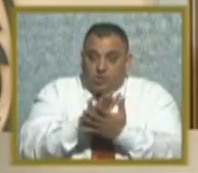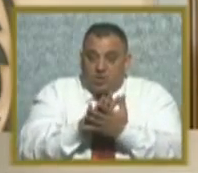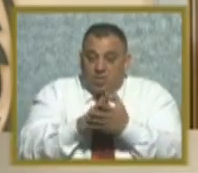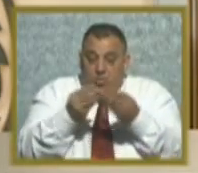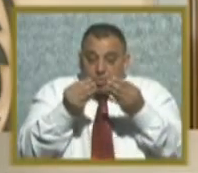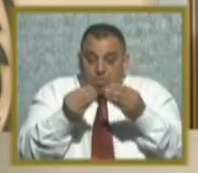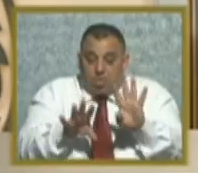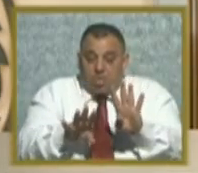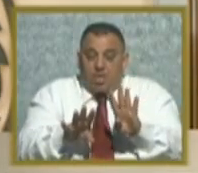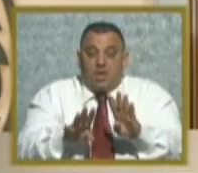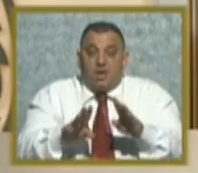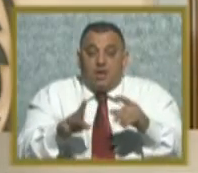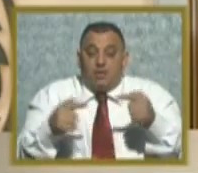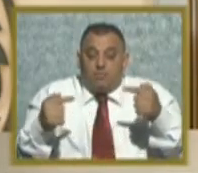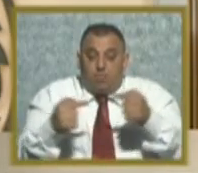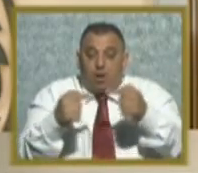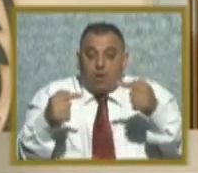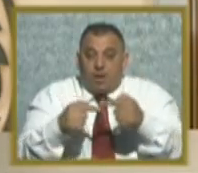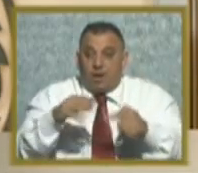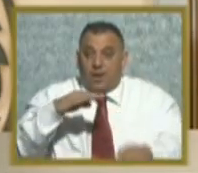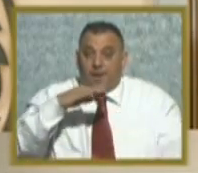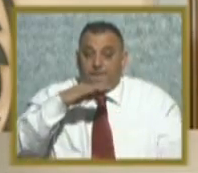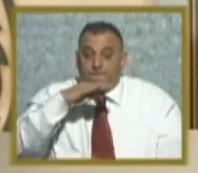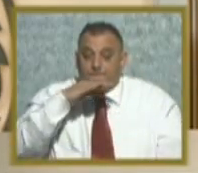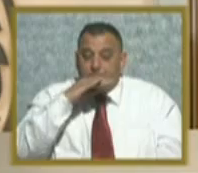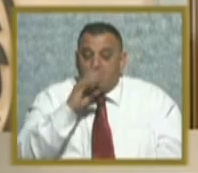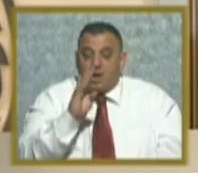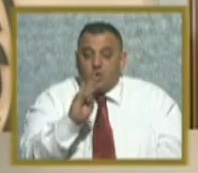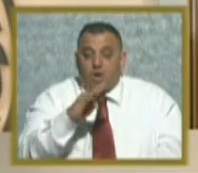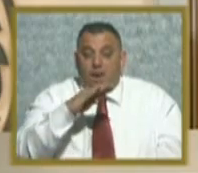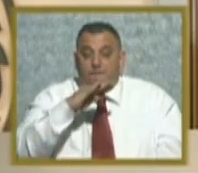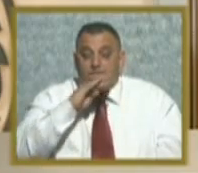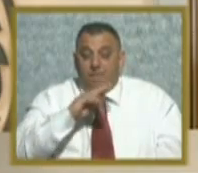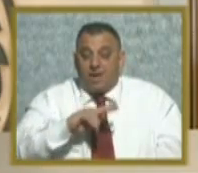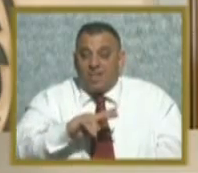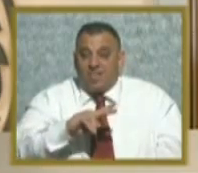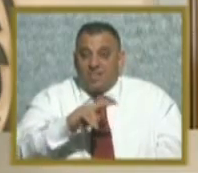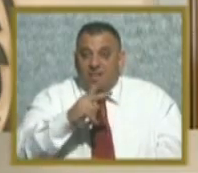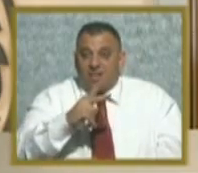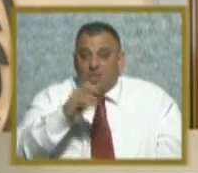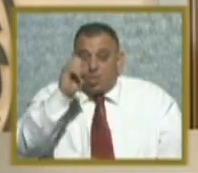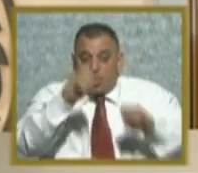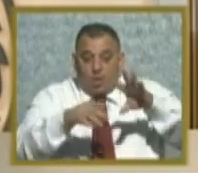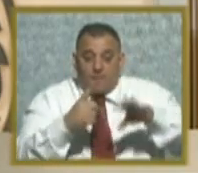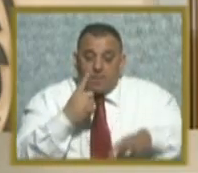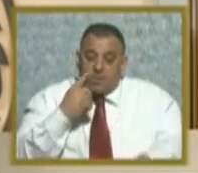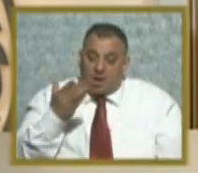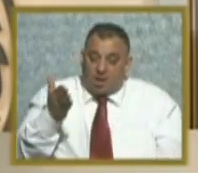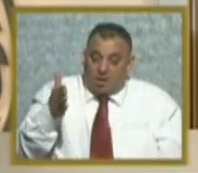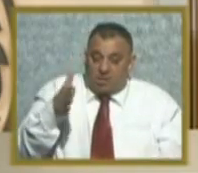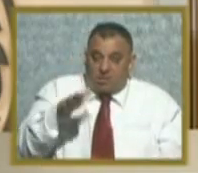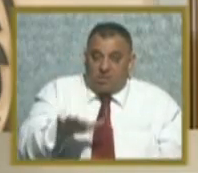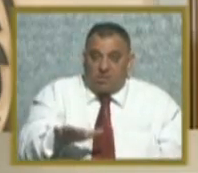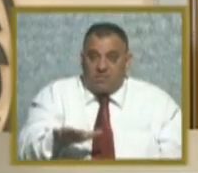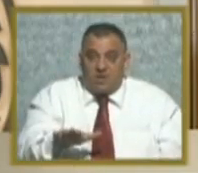مفاسد، هذا وجودك عند زوجة الأب سبب من أسباب شتم والدتك المتوفاة وسبب